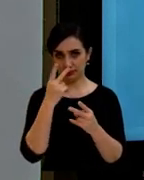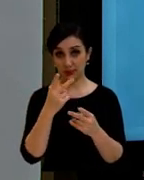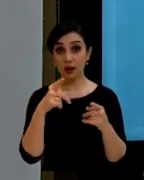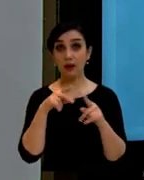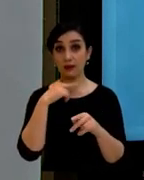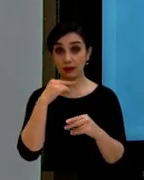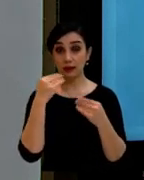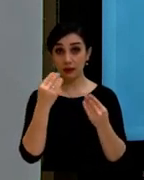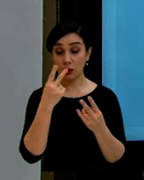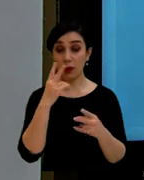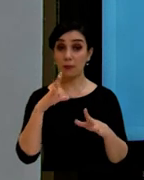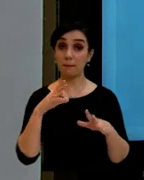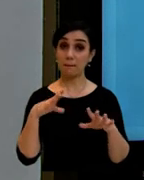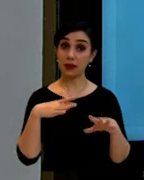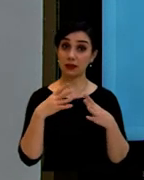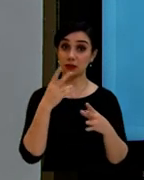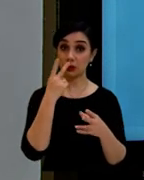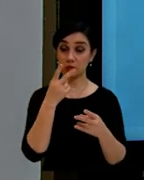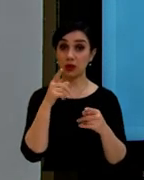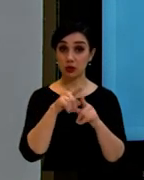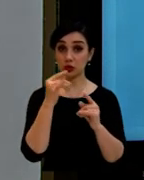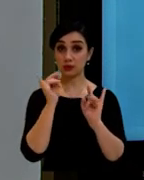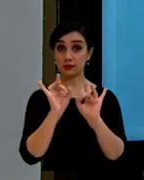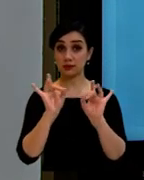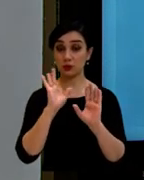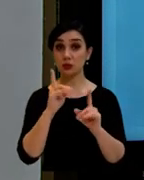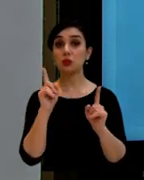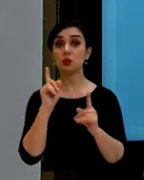va keyin esa mashq ustida ishlashni boshlaymiz.